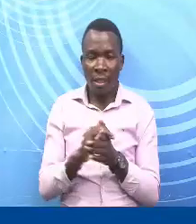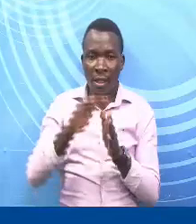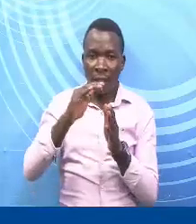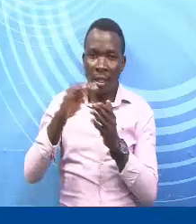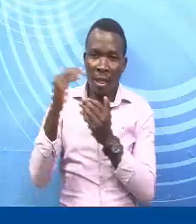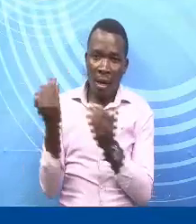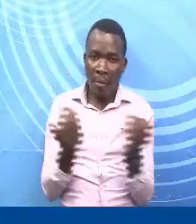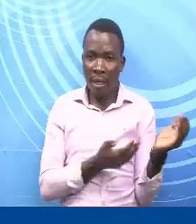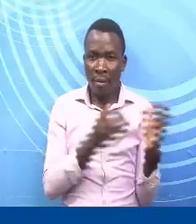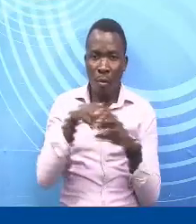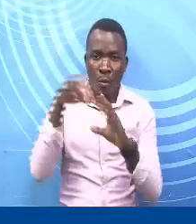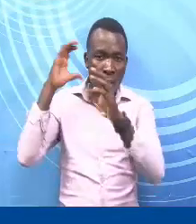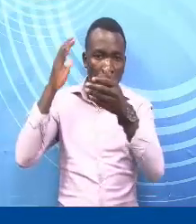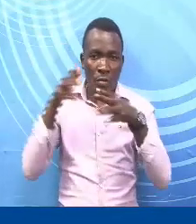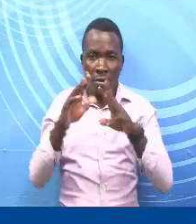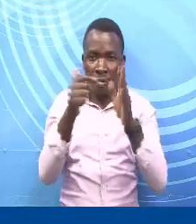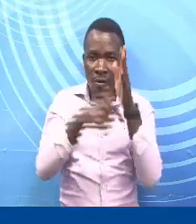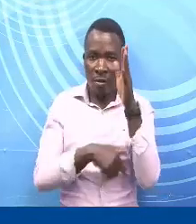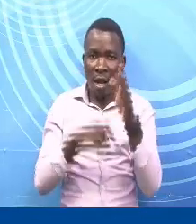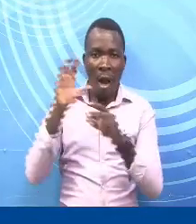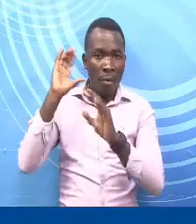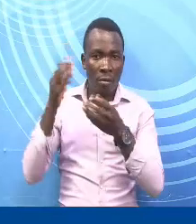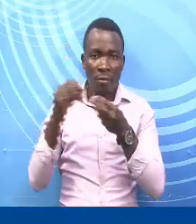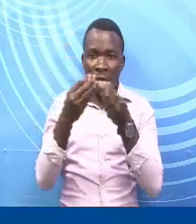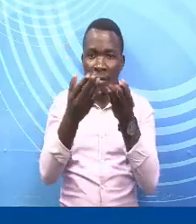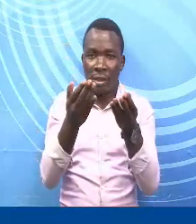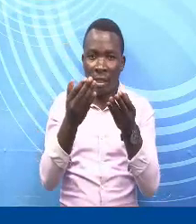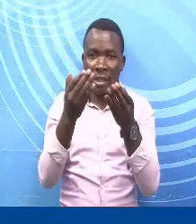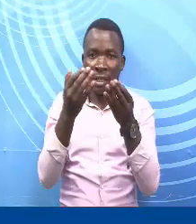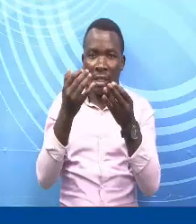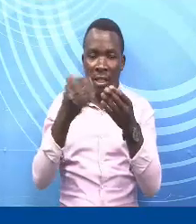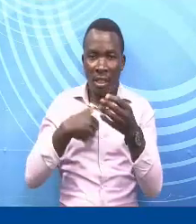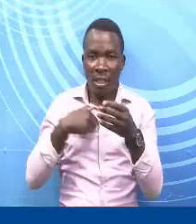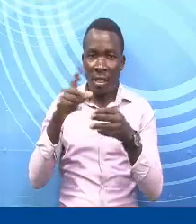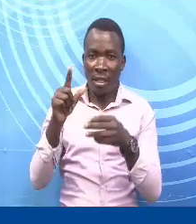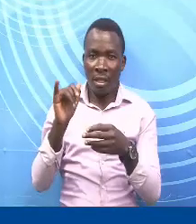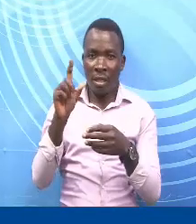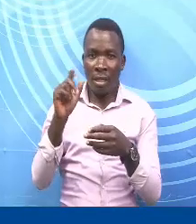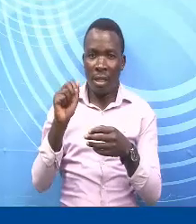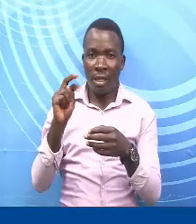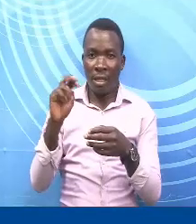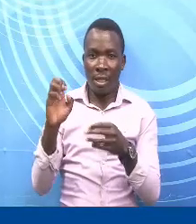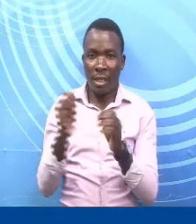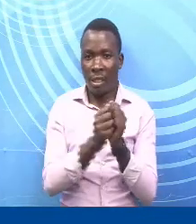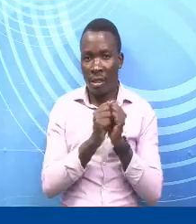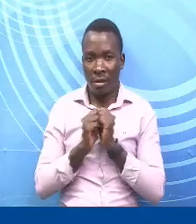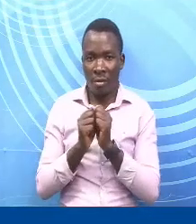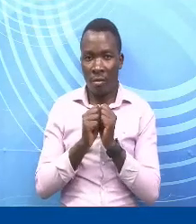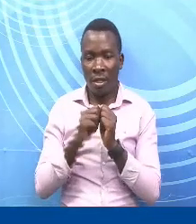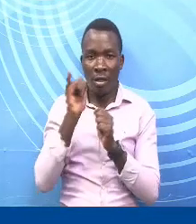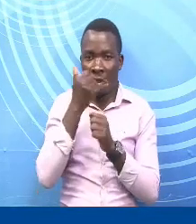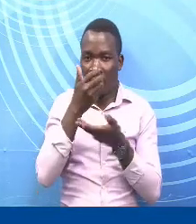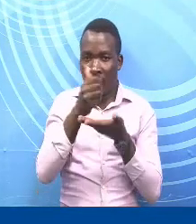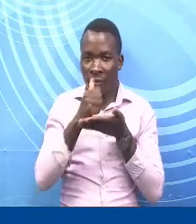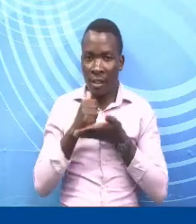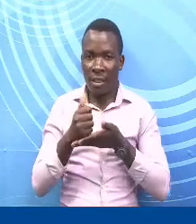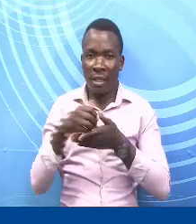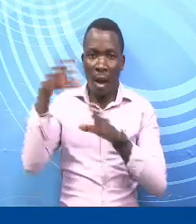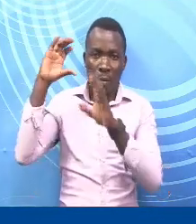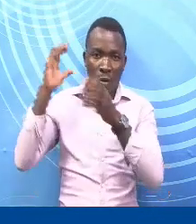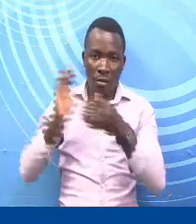Ikamba ikaze mu makuru ku buryo burambuye na makuru mu byo kugezwa nange Liliane Hiradukunda nkaba ndi kumwe na Musabyimana Joseph ugiye kumfasha kugira ngo aya